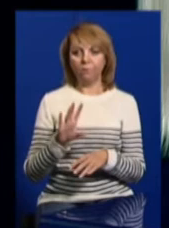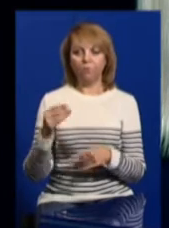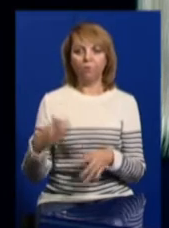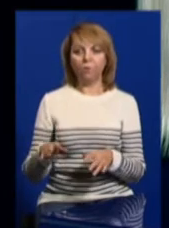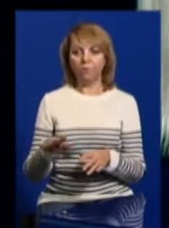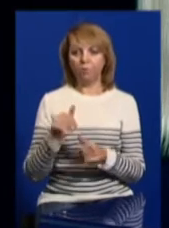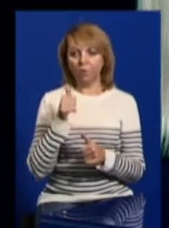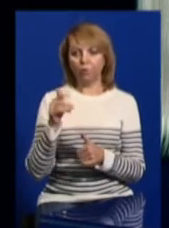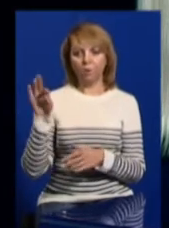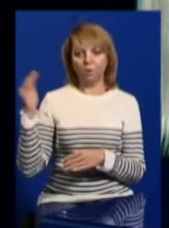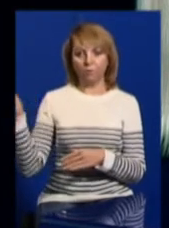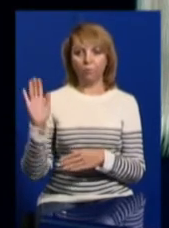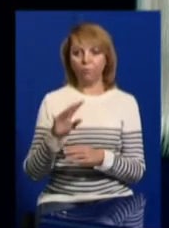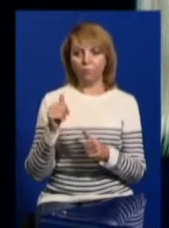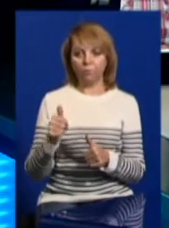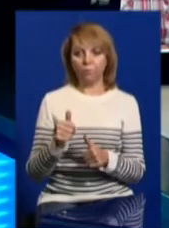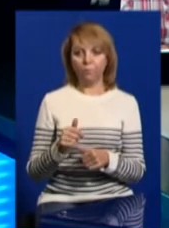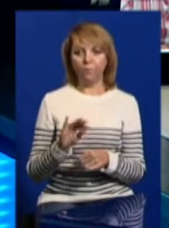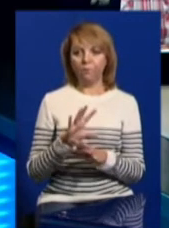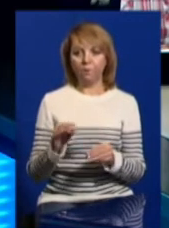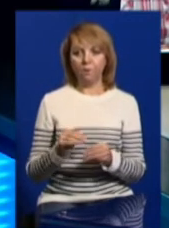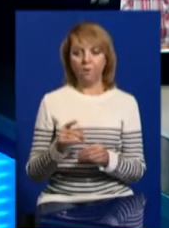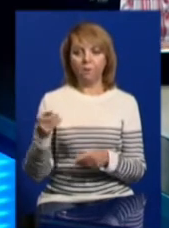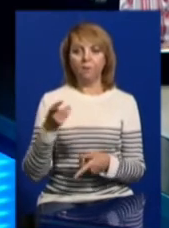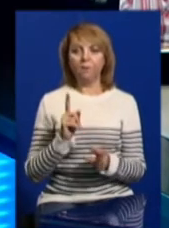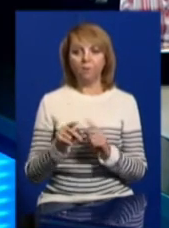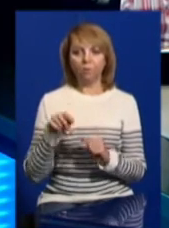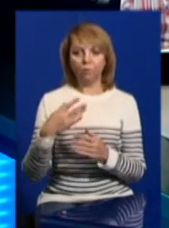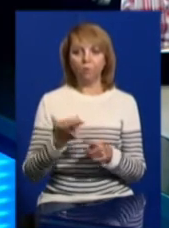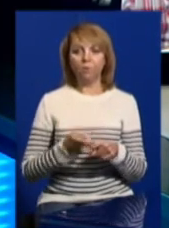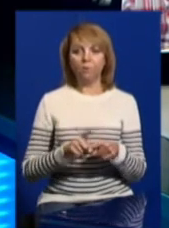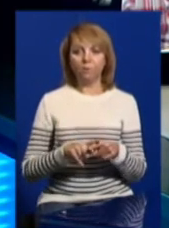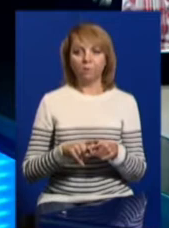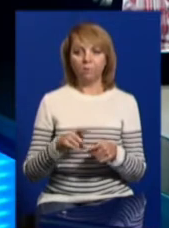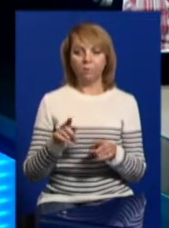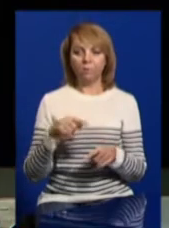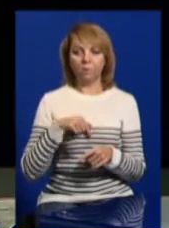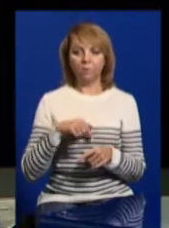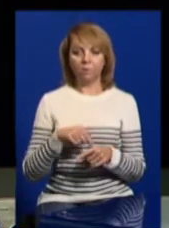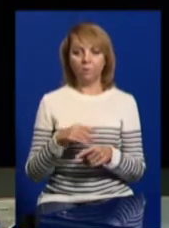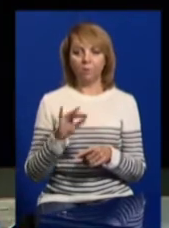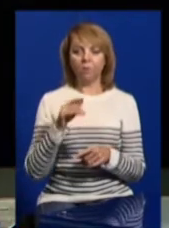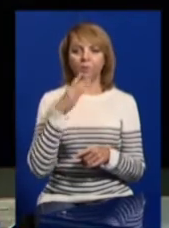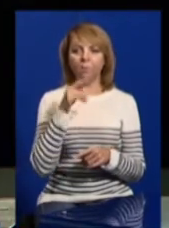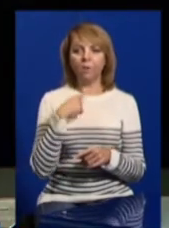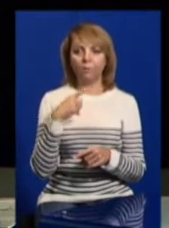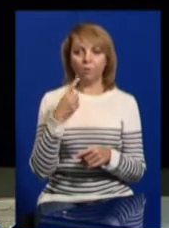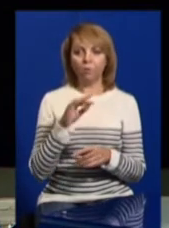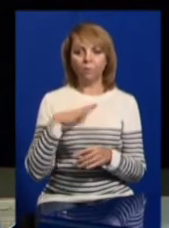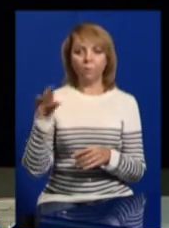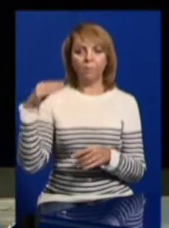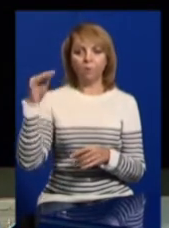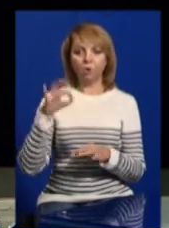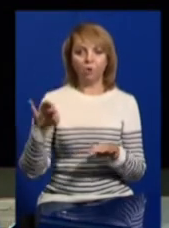буде хорошо для них, і все. І вона дійсно дійшла вже до таких кондицій. І коли ми кажемо, що у нас там президент